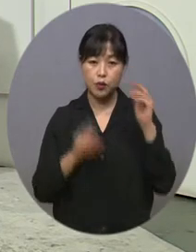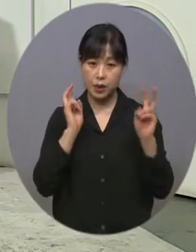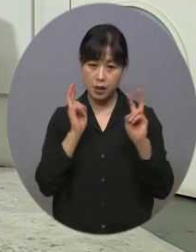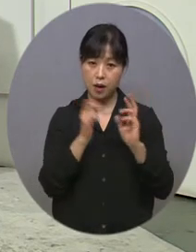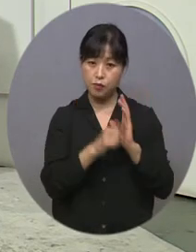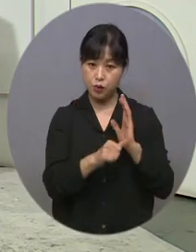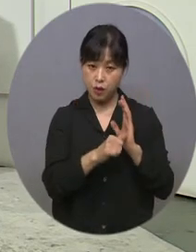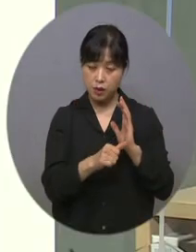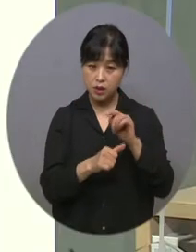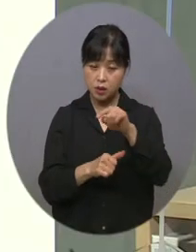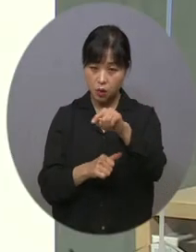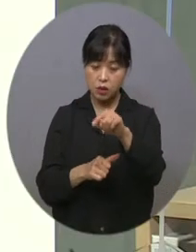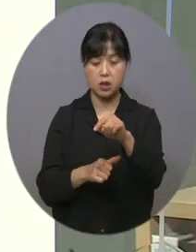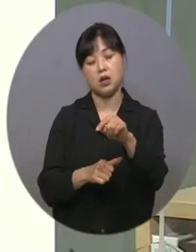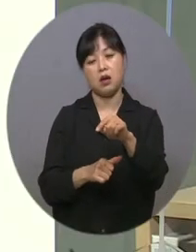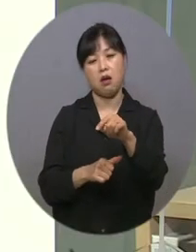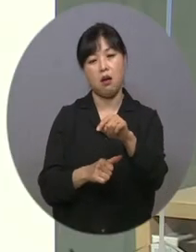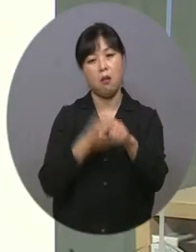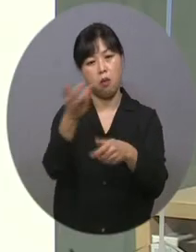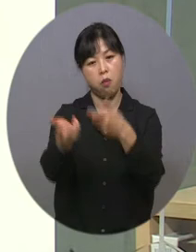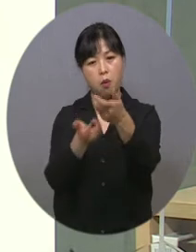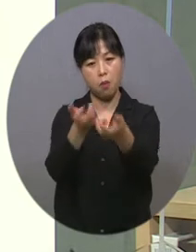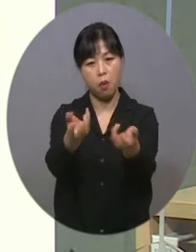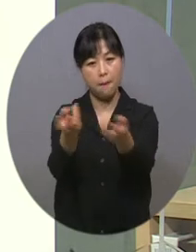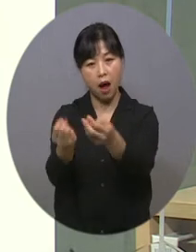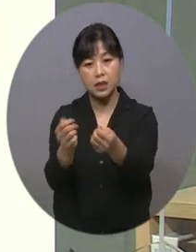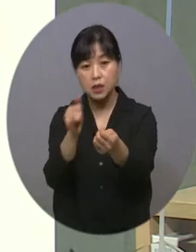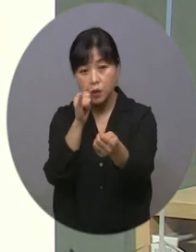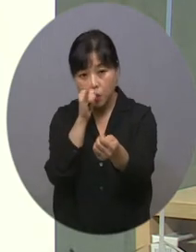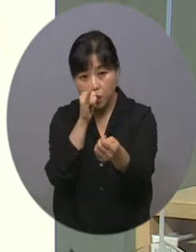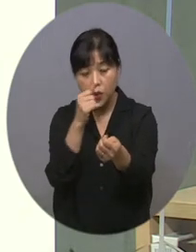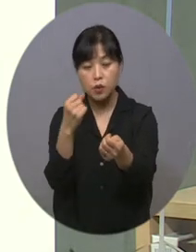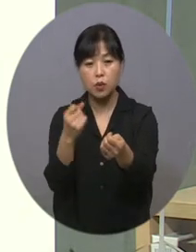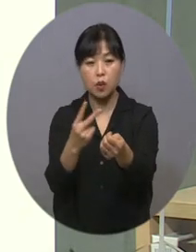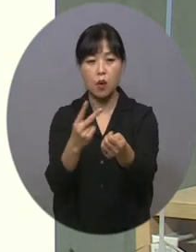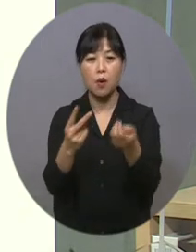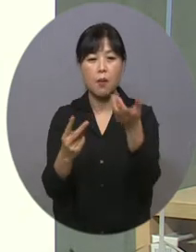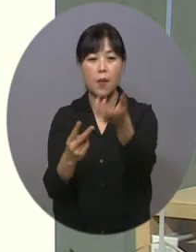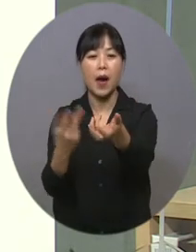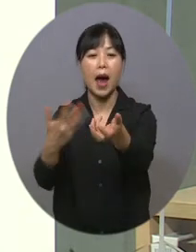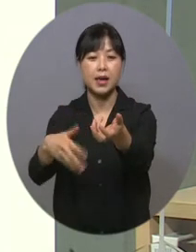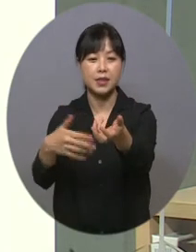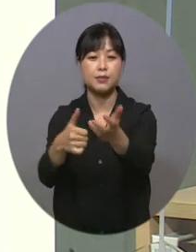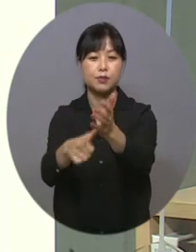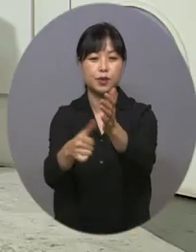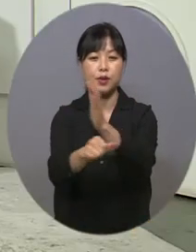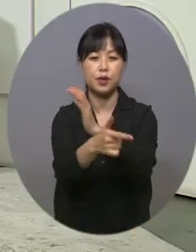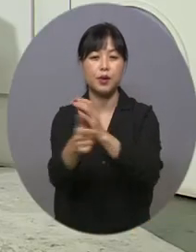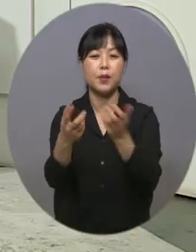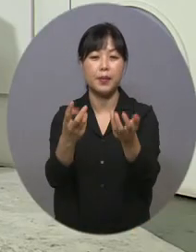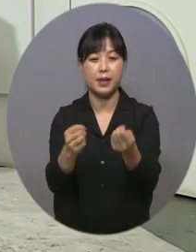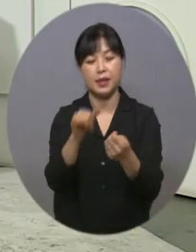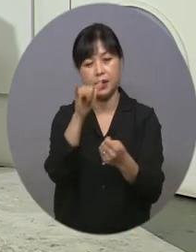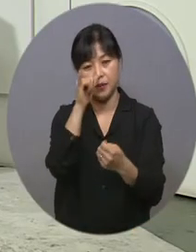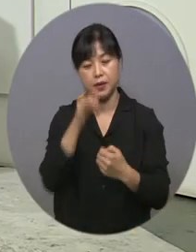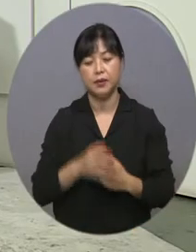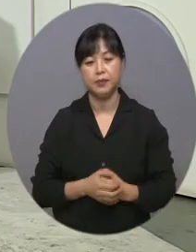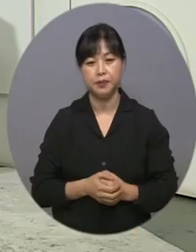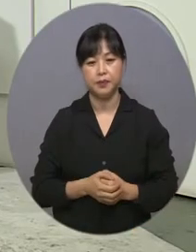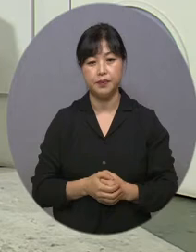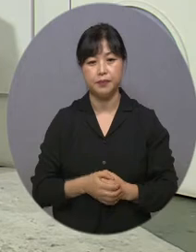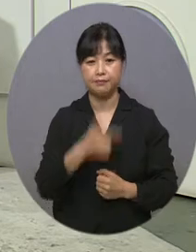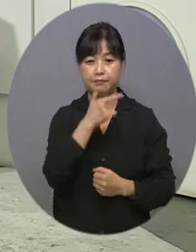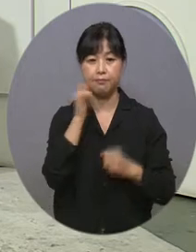현재도 많이 들어가 있고 그렇죠. 예, 예, 예. 또 들어가지 않은 상품도 많이 있고 예, 예. 이건